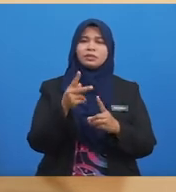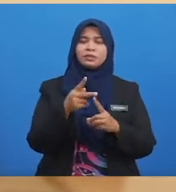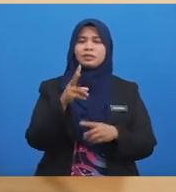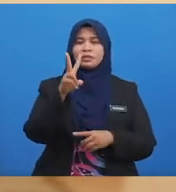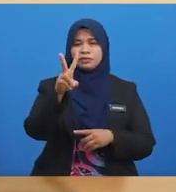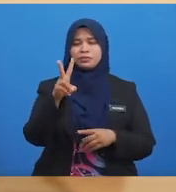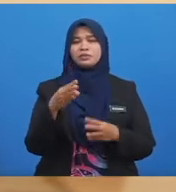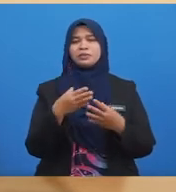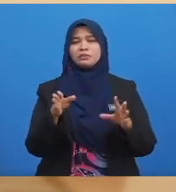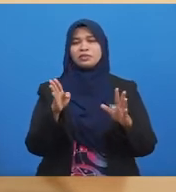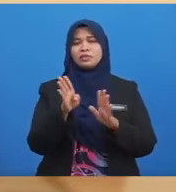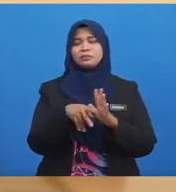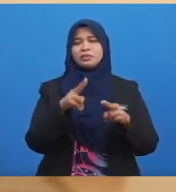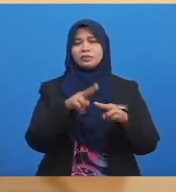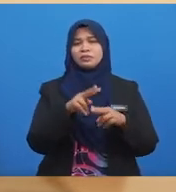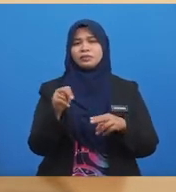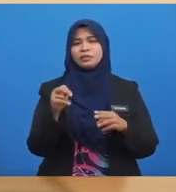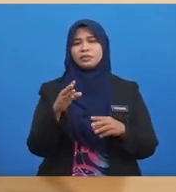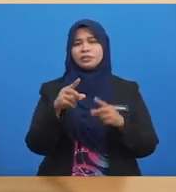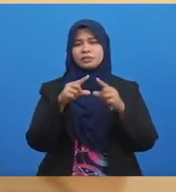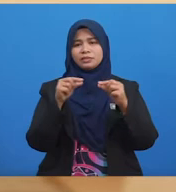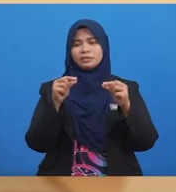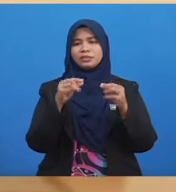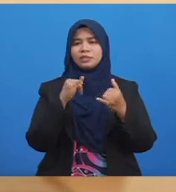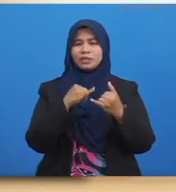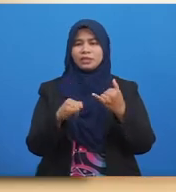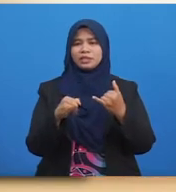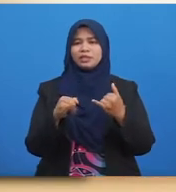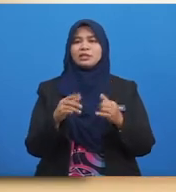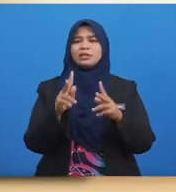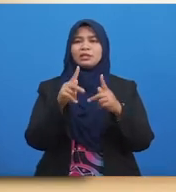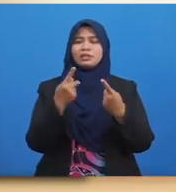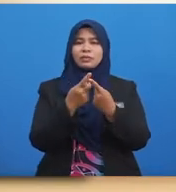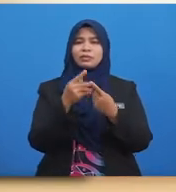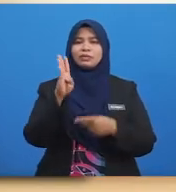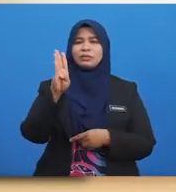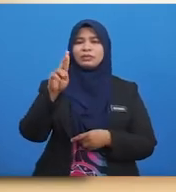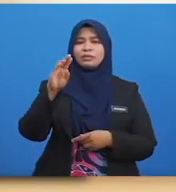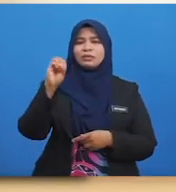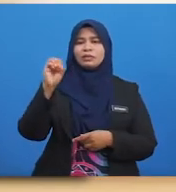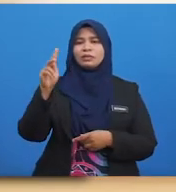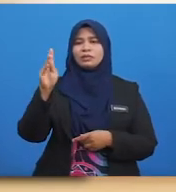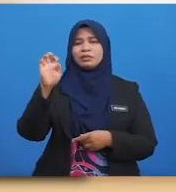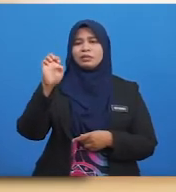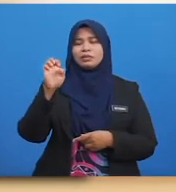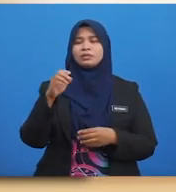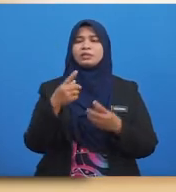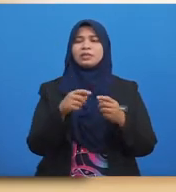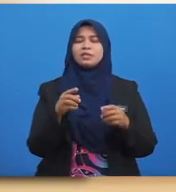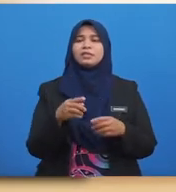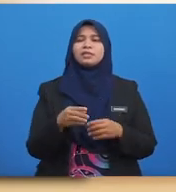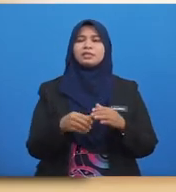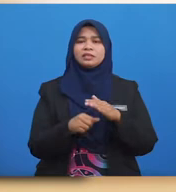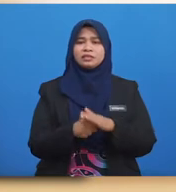Kedua, iaitu semasa pendudukan Jepun berakhir. Hal ini kerana keluarga Brooke didesak